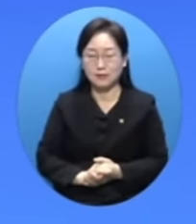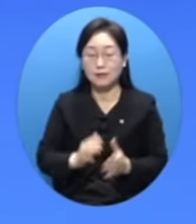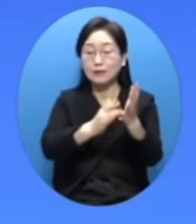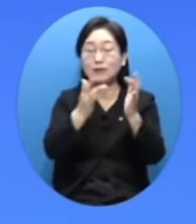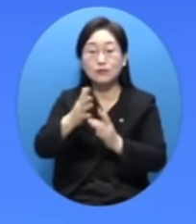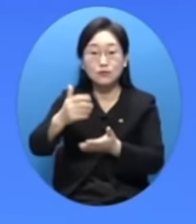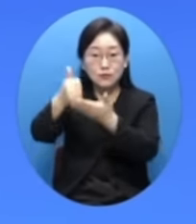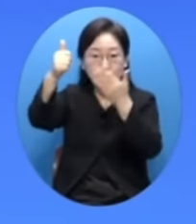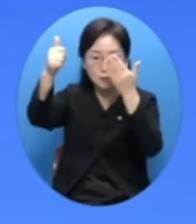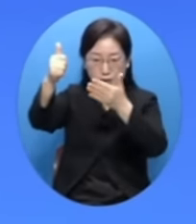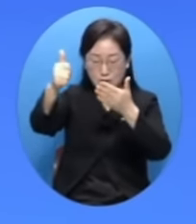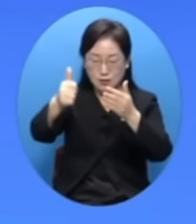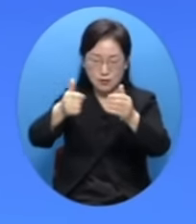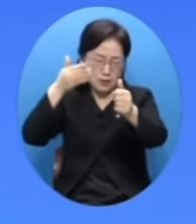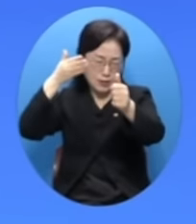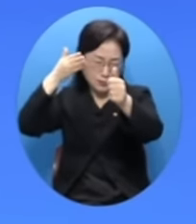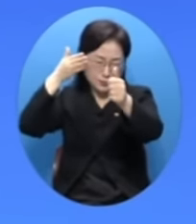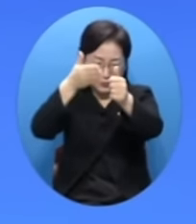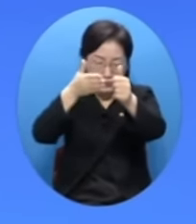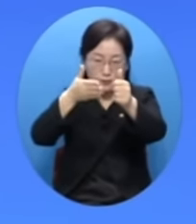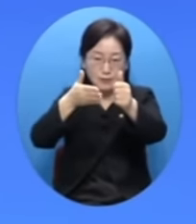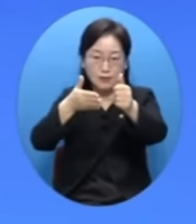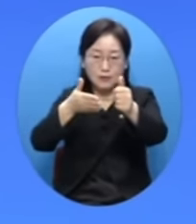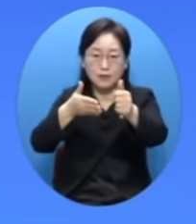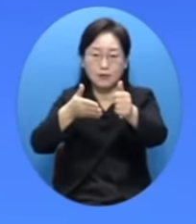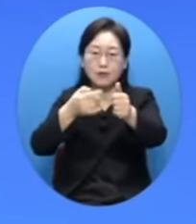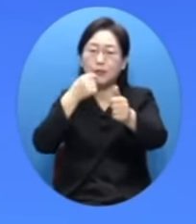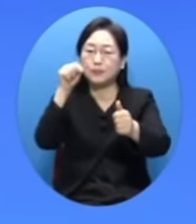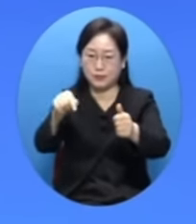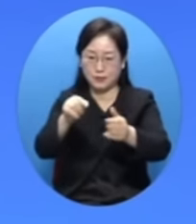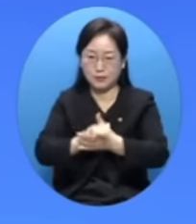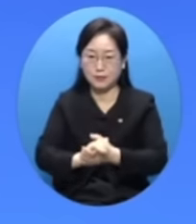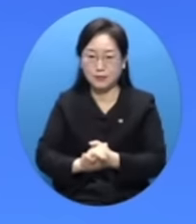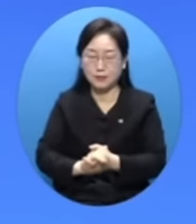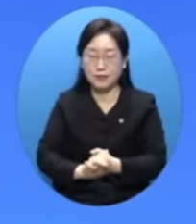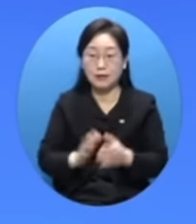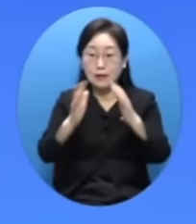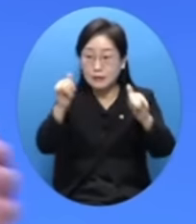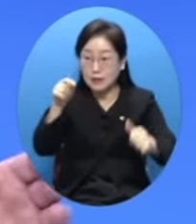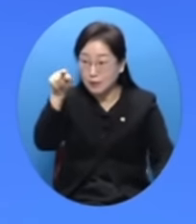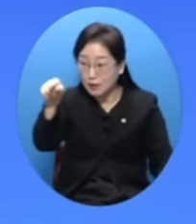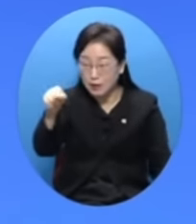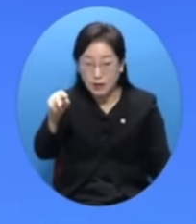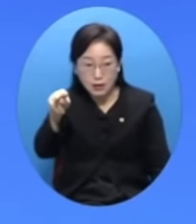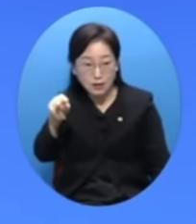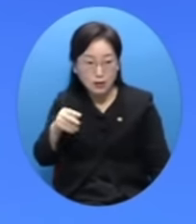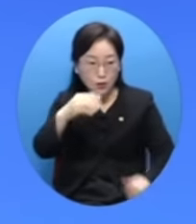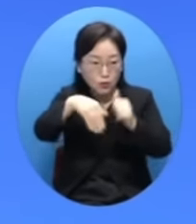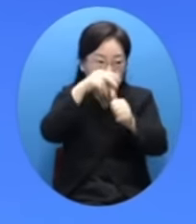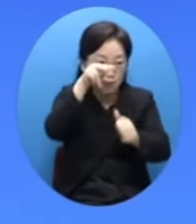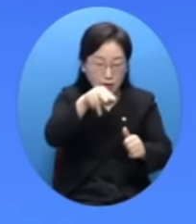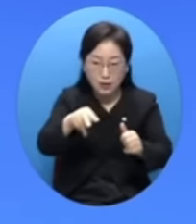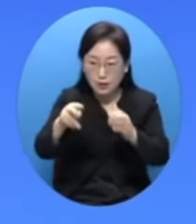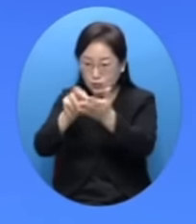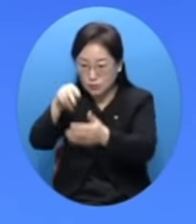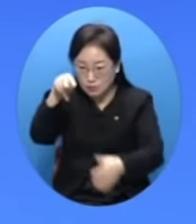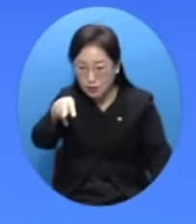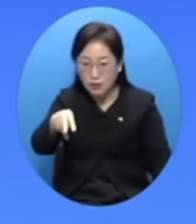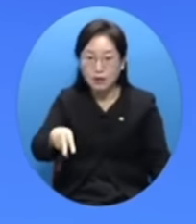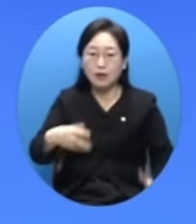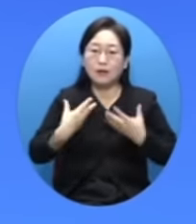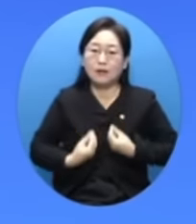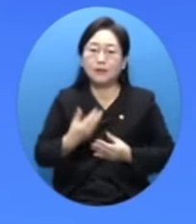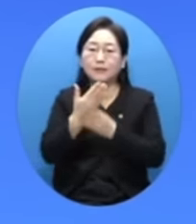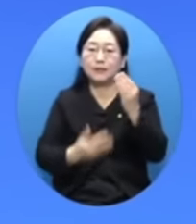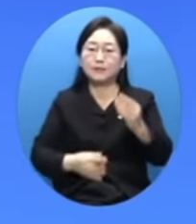예수님께 초점을 맞추자고 성경을 말씀하고 있는 것입니다 사람을 바라보고 환경을 바라보고 문제를 바라보면 우리는 절망에